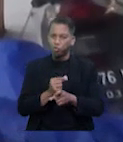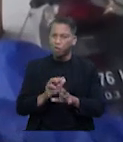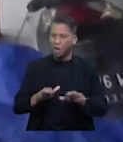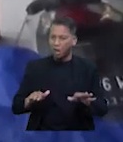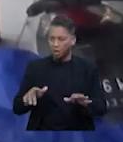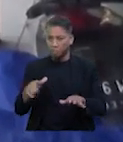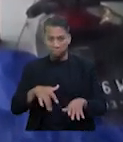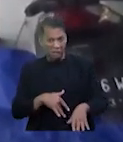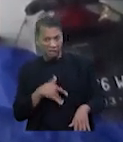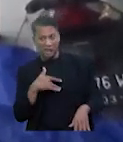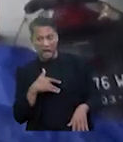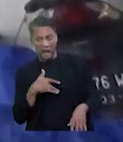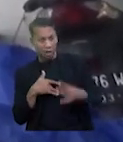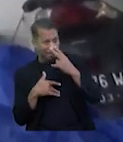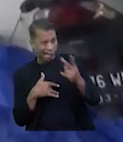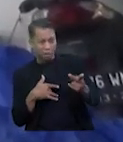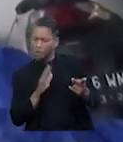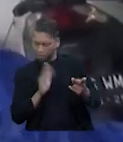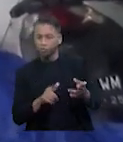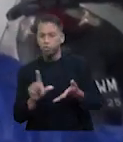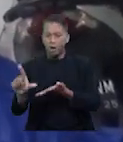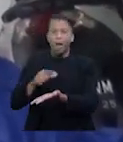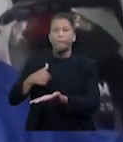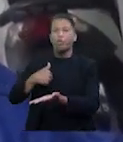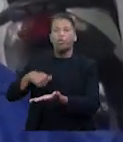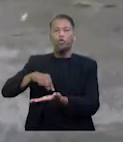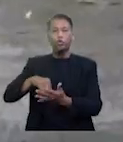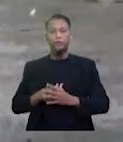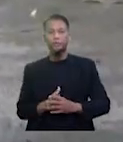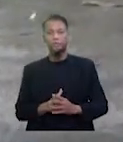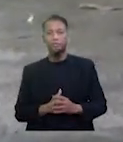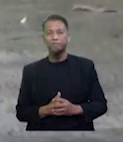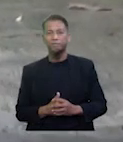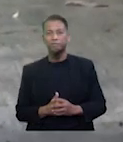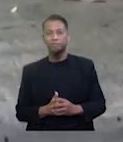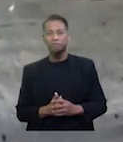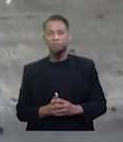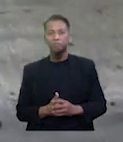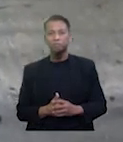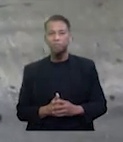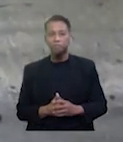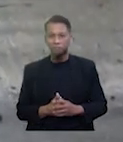jika menemui tindakan pelecehan seksual. Dari Gunung Kidul, Yogyakarta, Kismaya Wibowo, iNews, melaporkan.